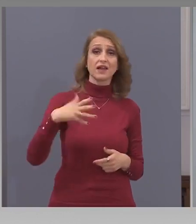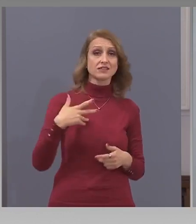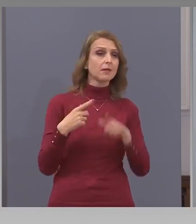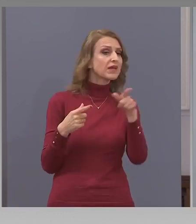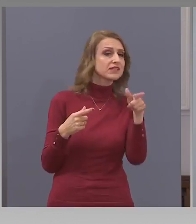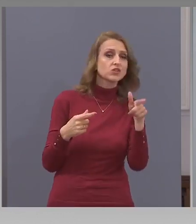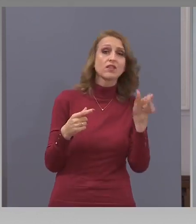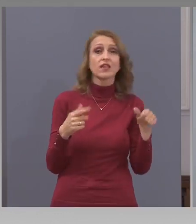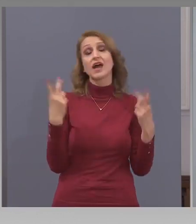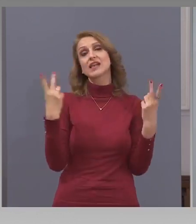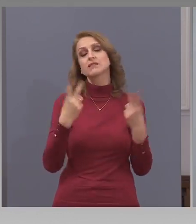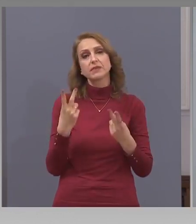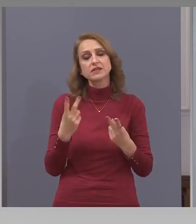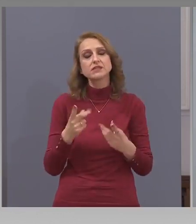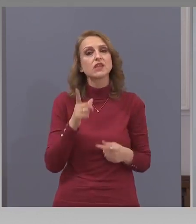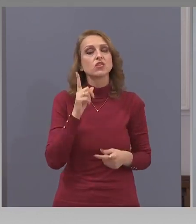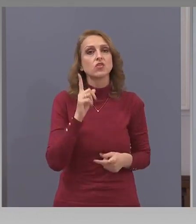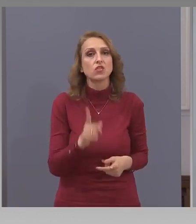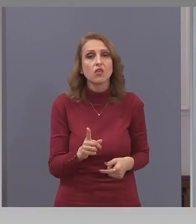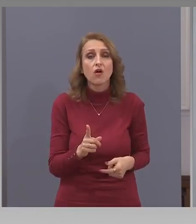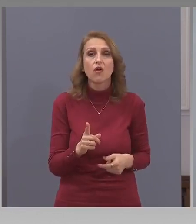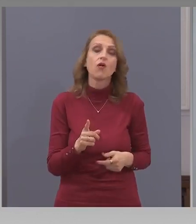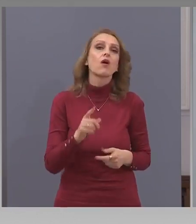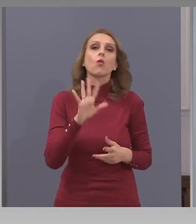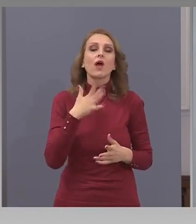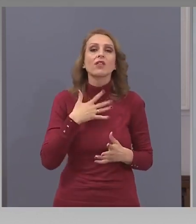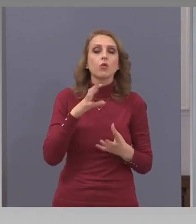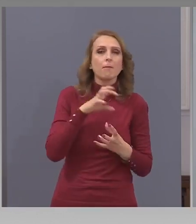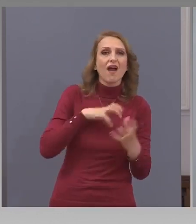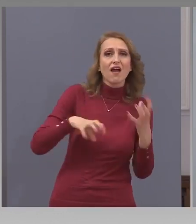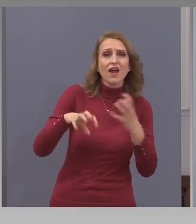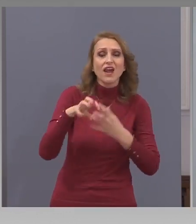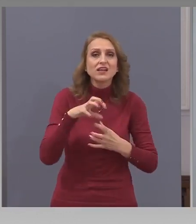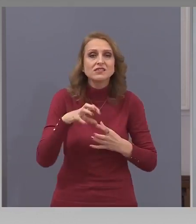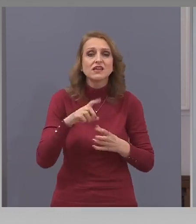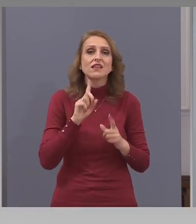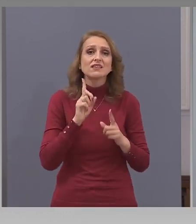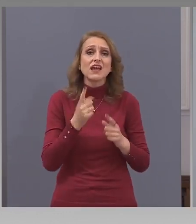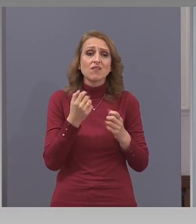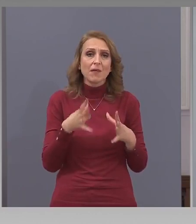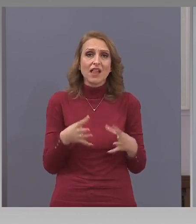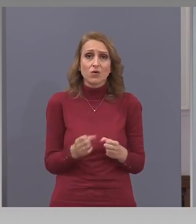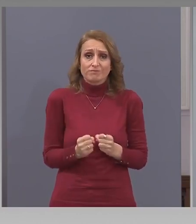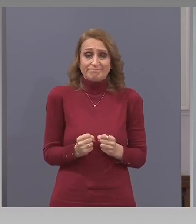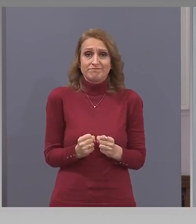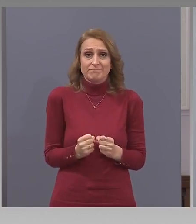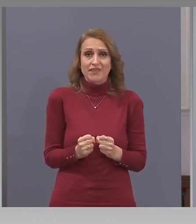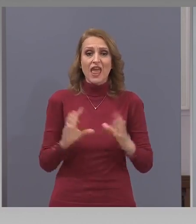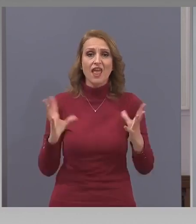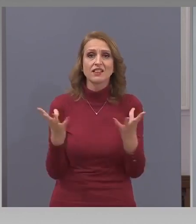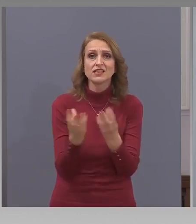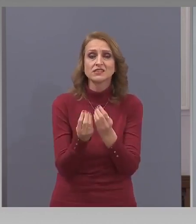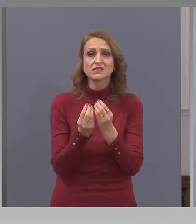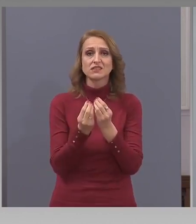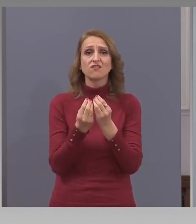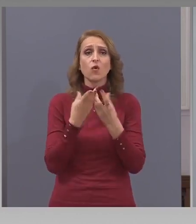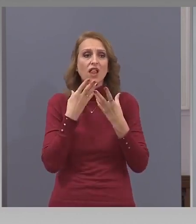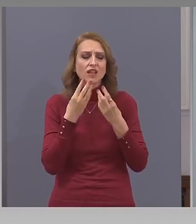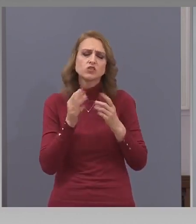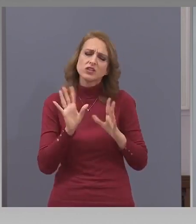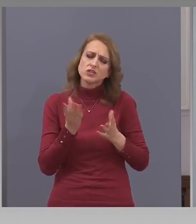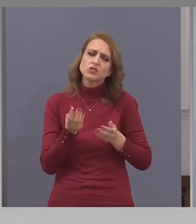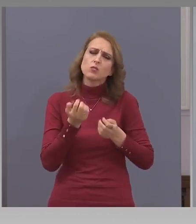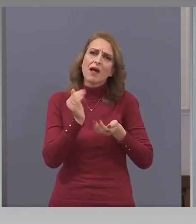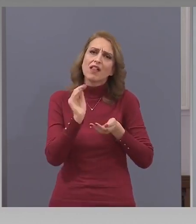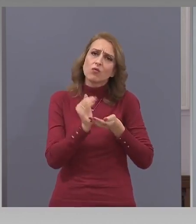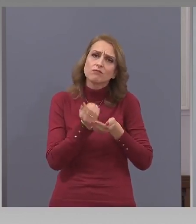през криза се минава само с лишения, с мобилизация, единство. И това е